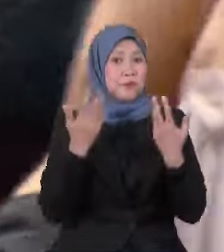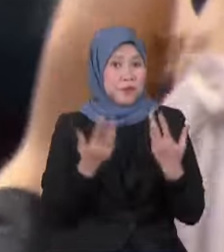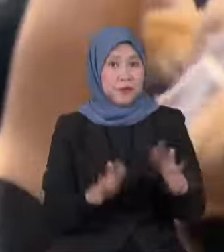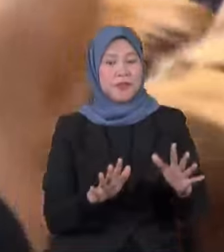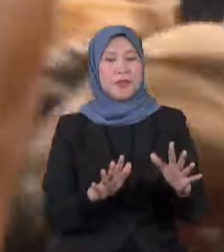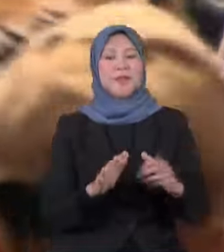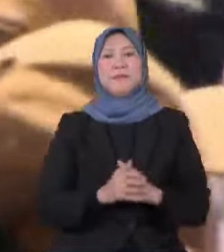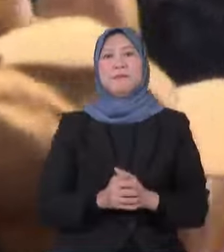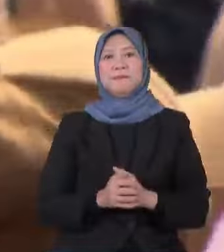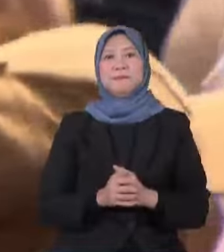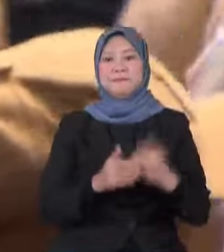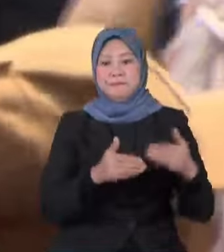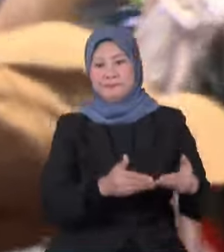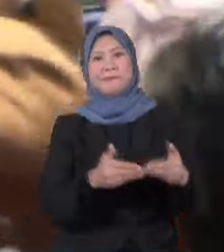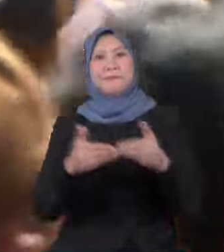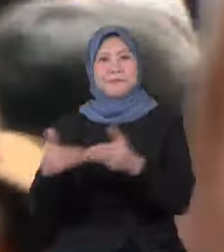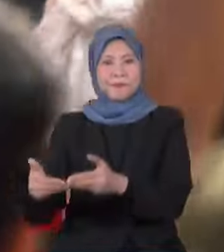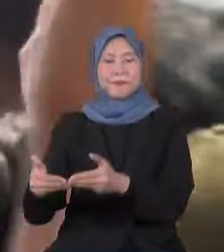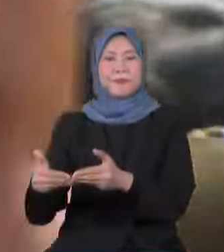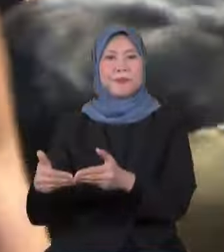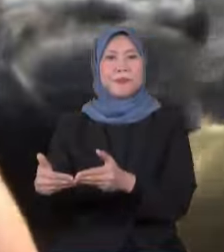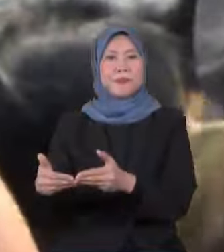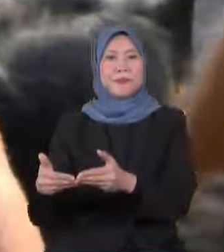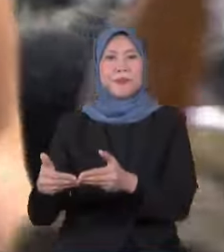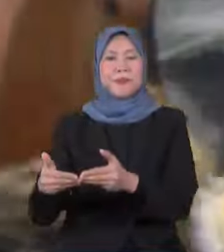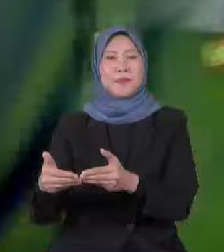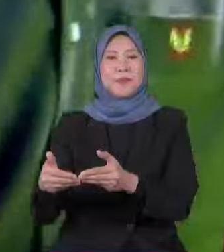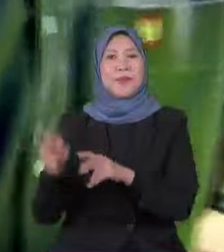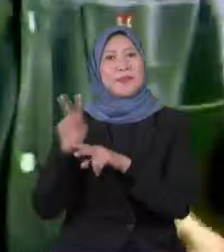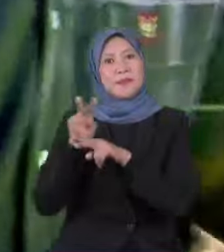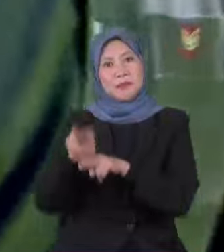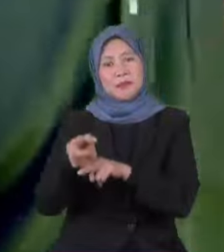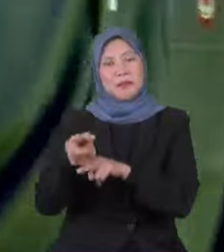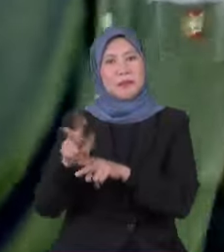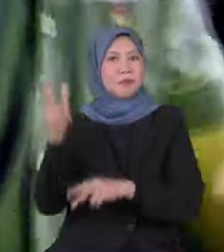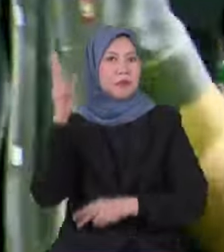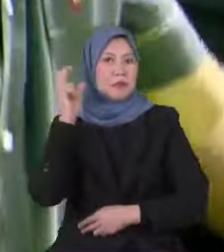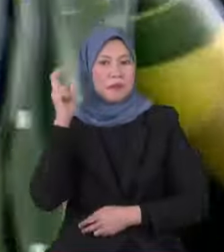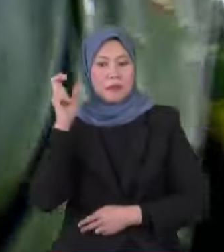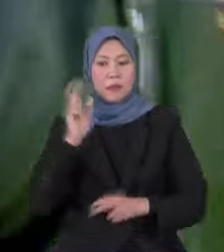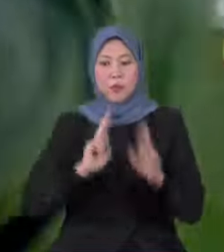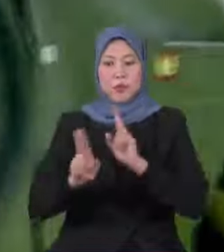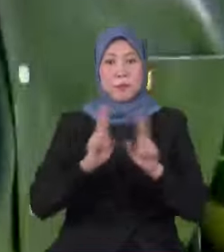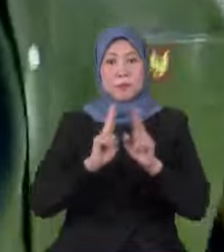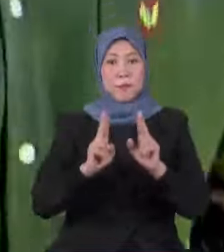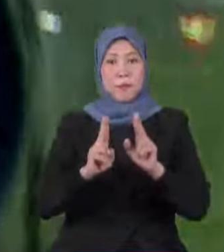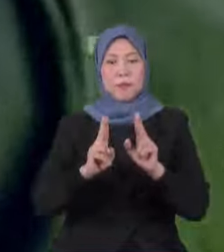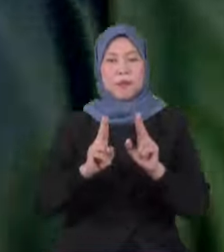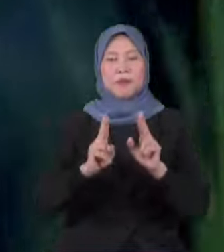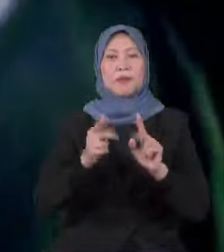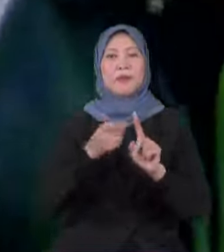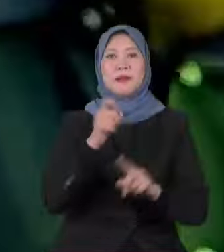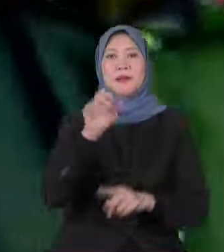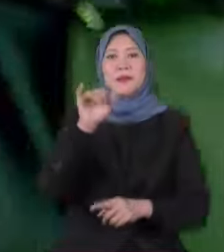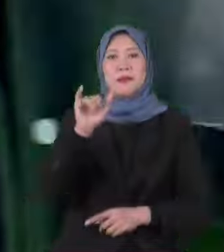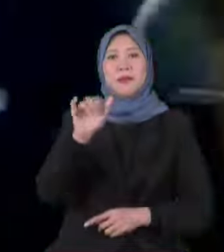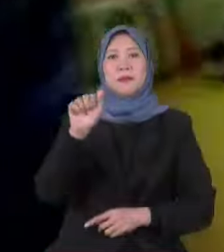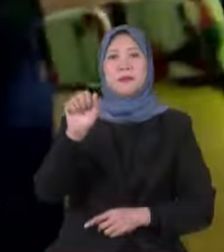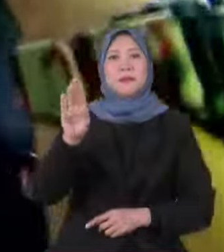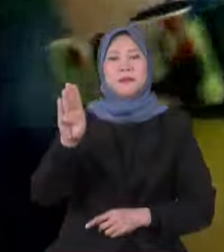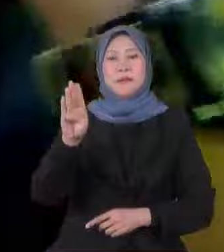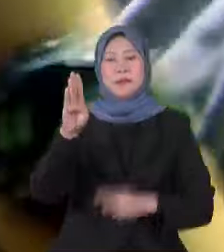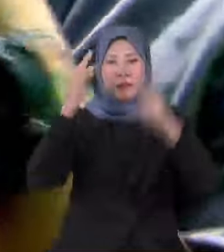terus memberikan tumpuan ke pentas utama bagi menyaksikan dan mendengar ucapan daripada Yang Amat Berhormat Perdana Menteri